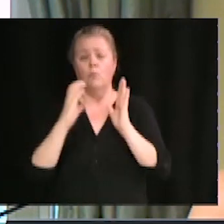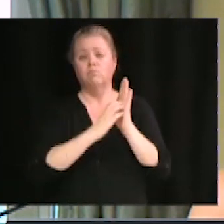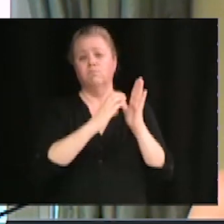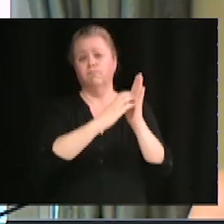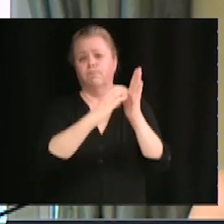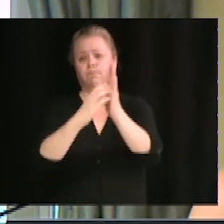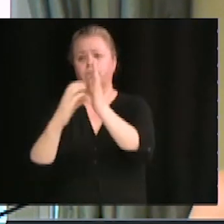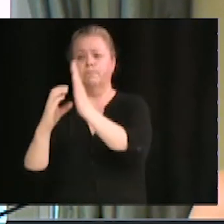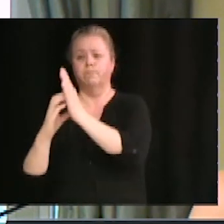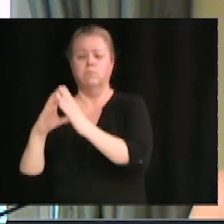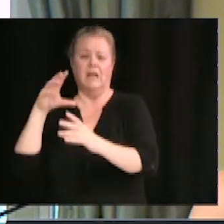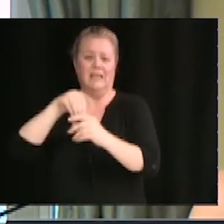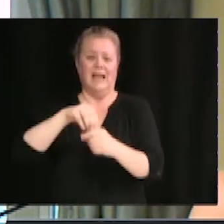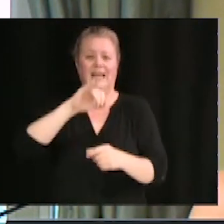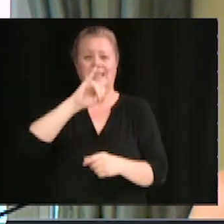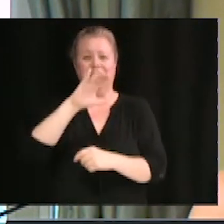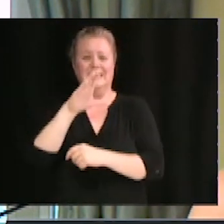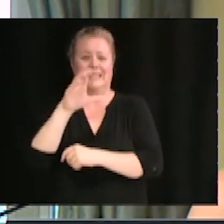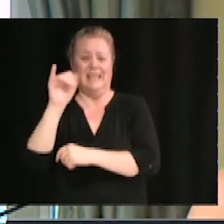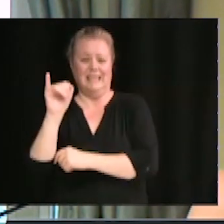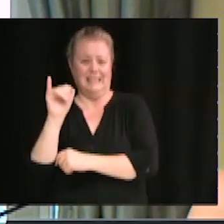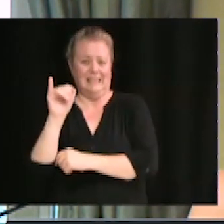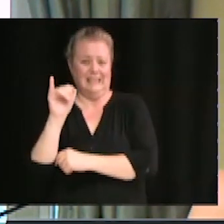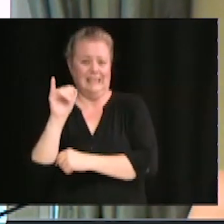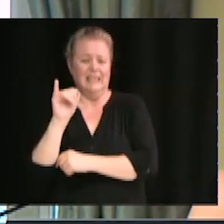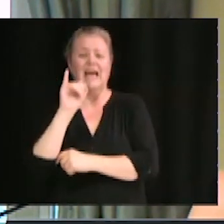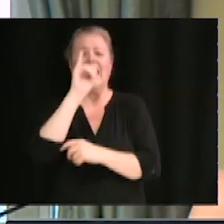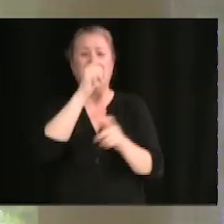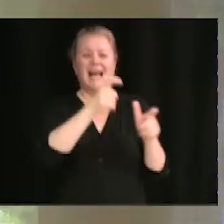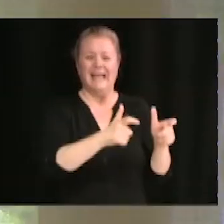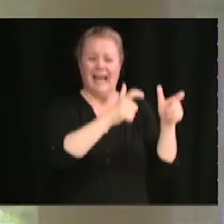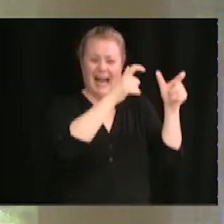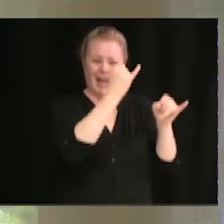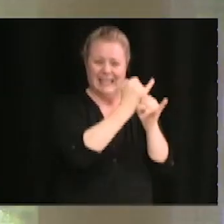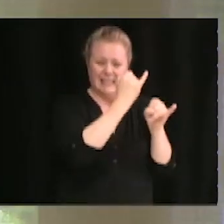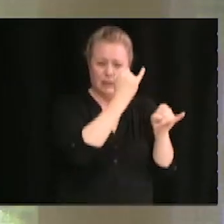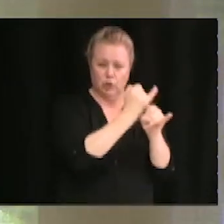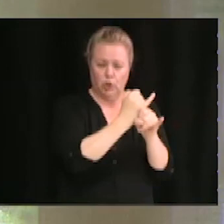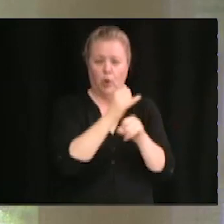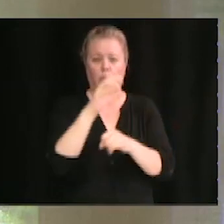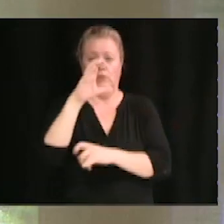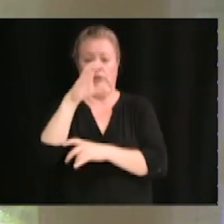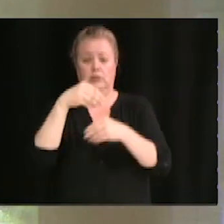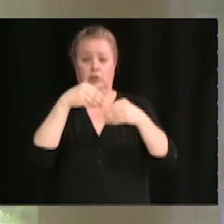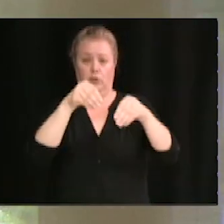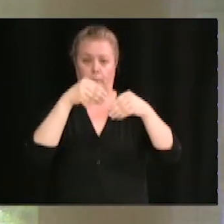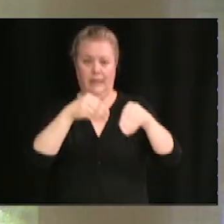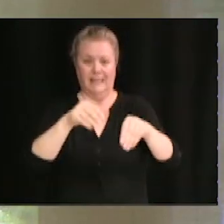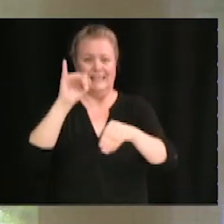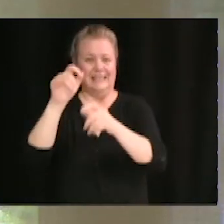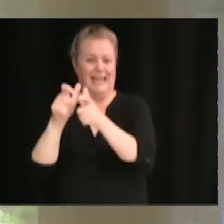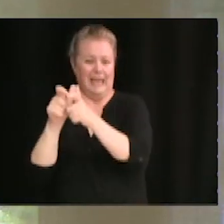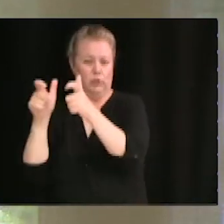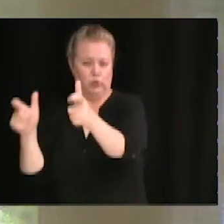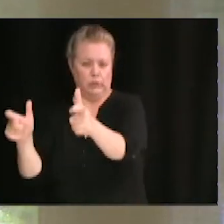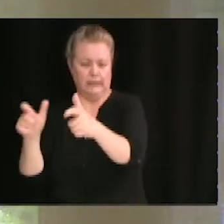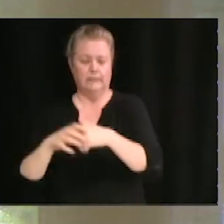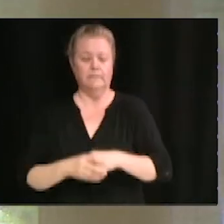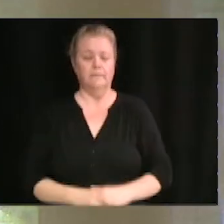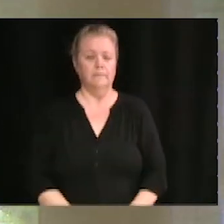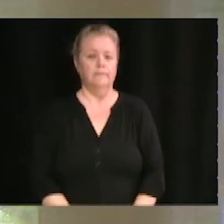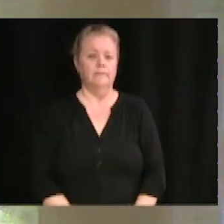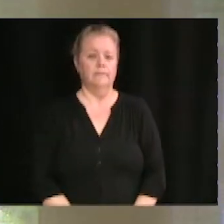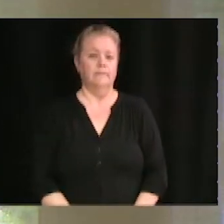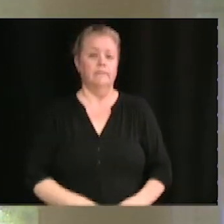municipalité. ICI étant Institution, Commerce et Industrie. Voilà. Merci. Parfait. Alors, j'ai M. Morin